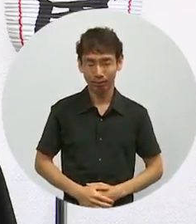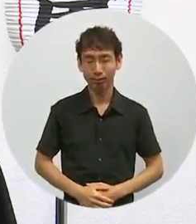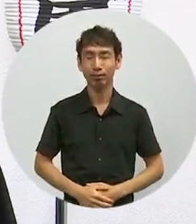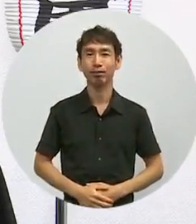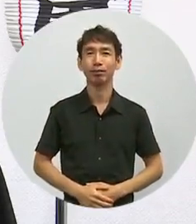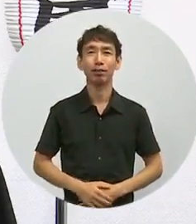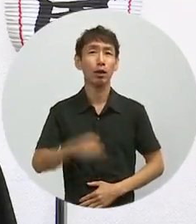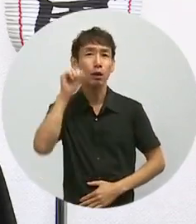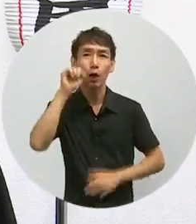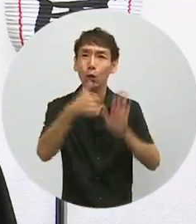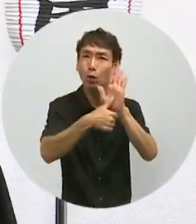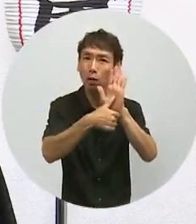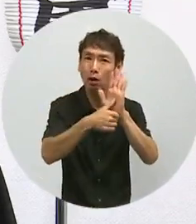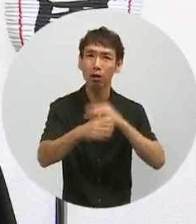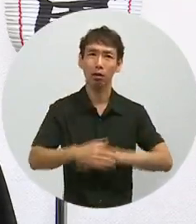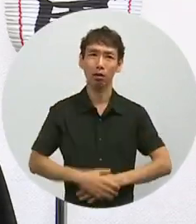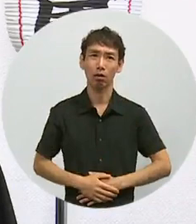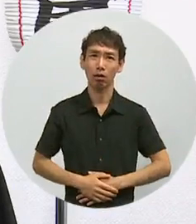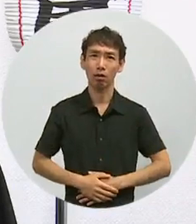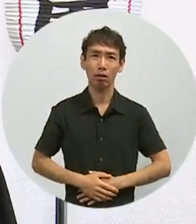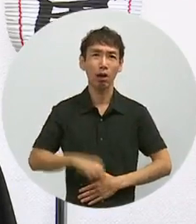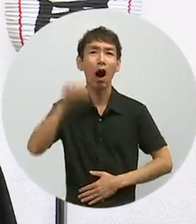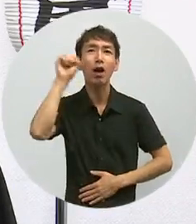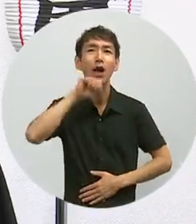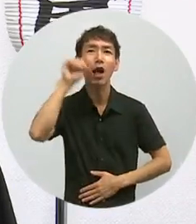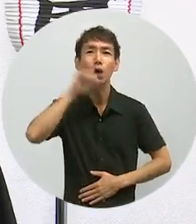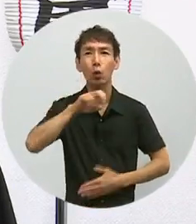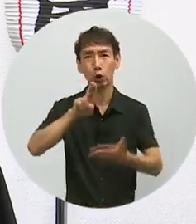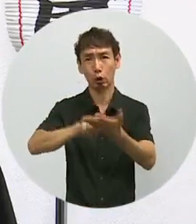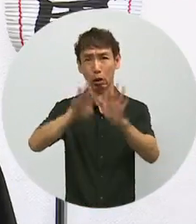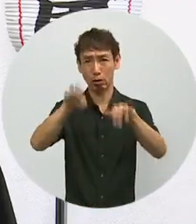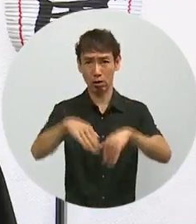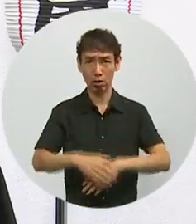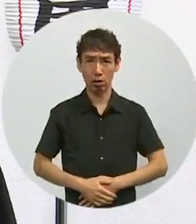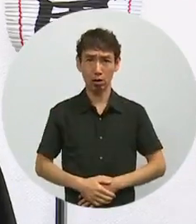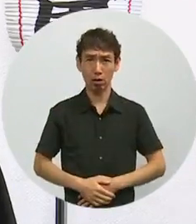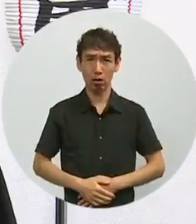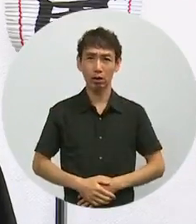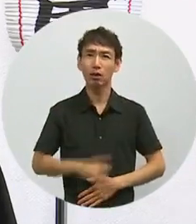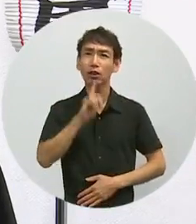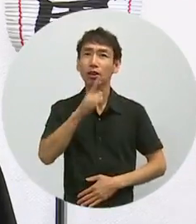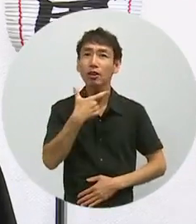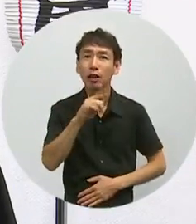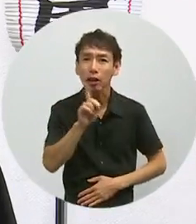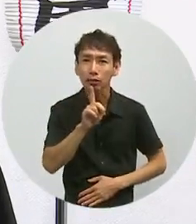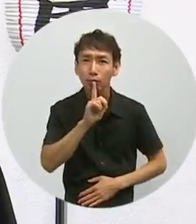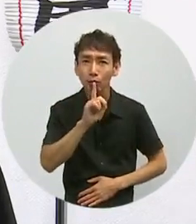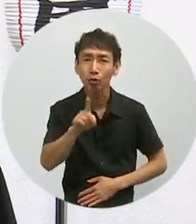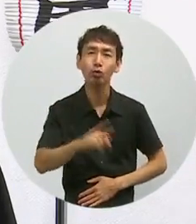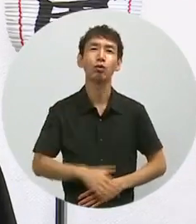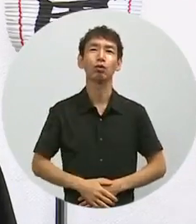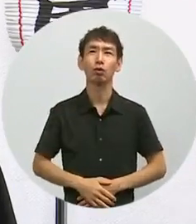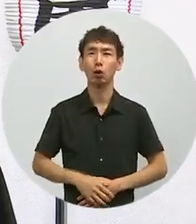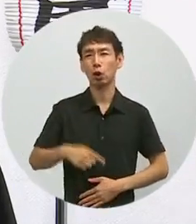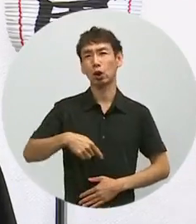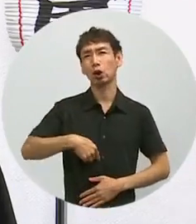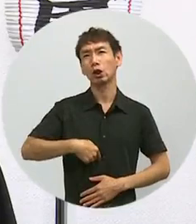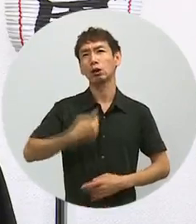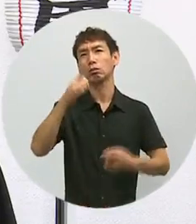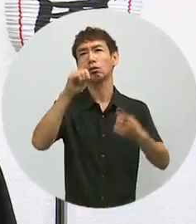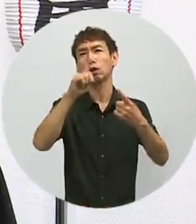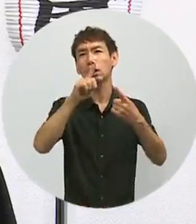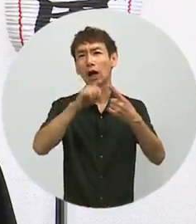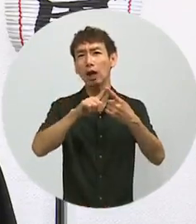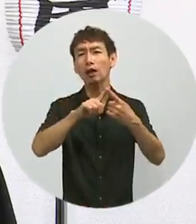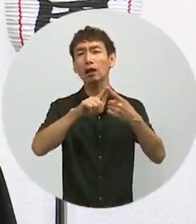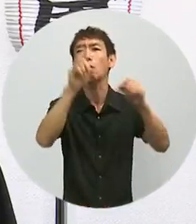ーす。猫の名前が猫になりましたね。それ何を言いたかったかっていうと、自分に見合ったも